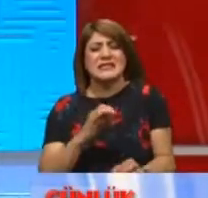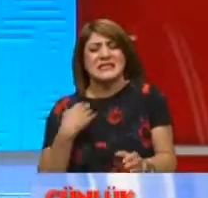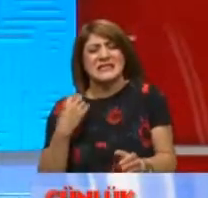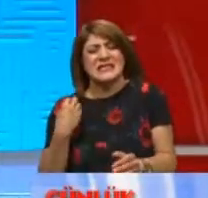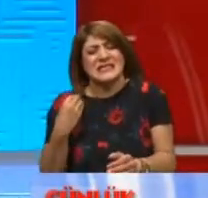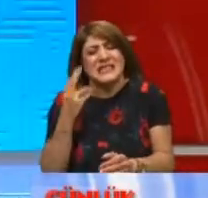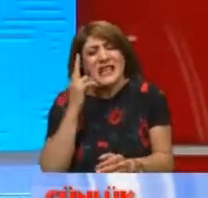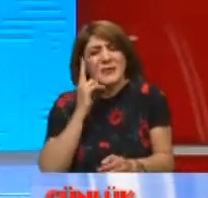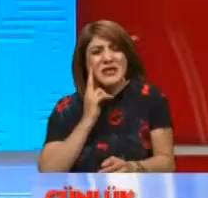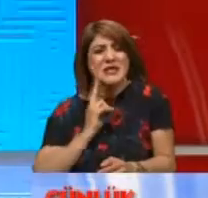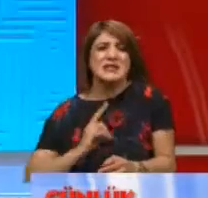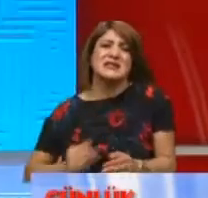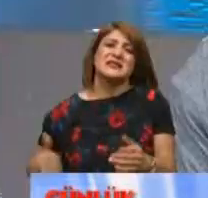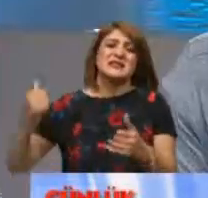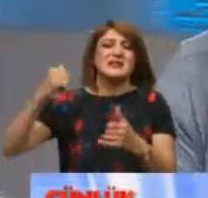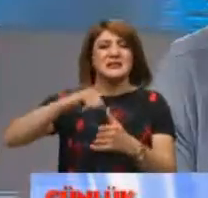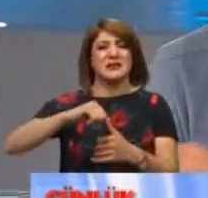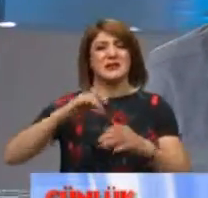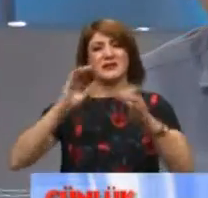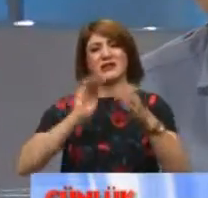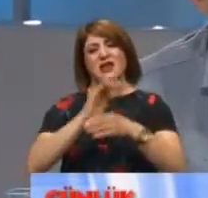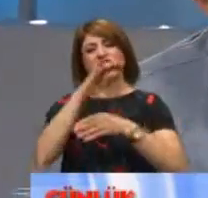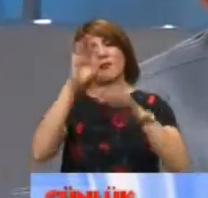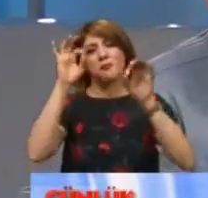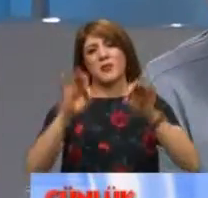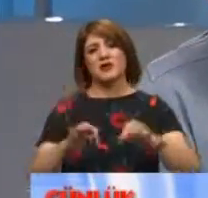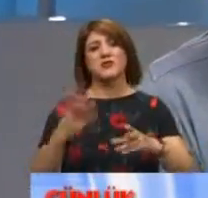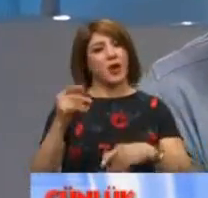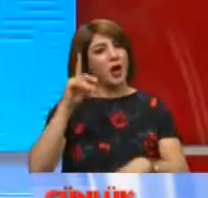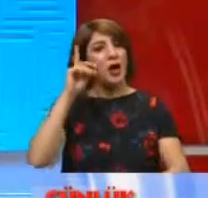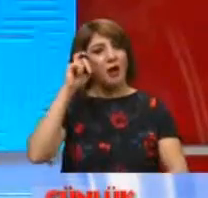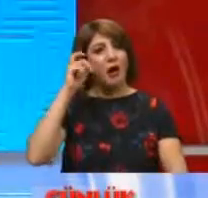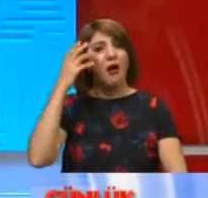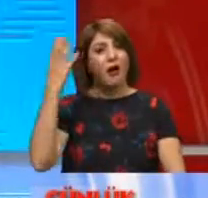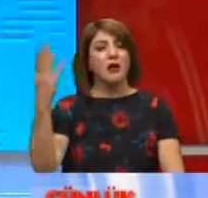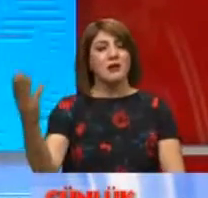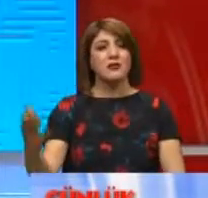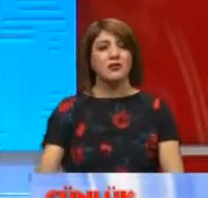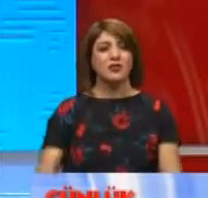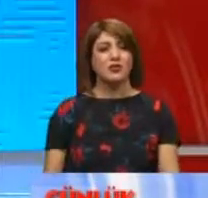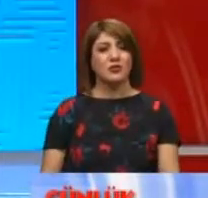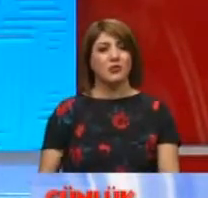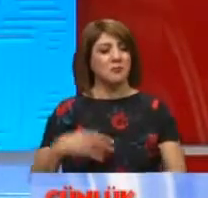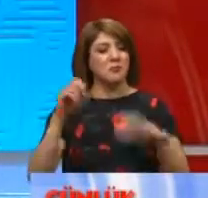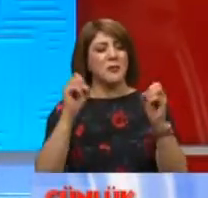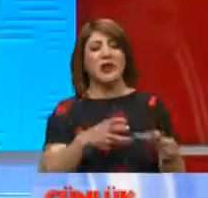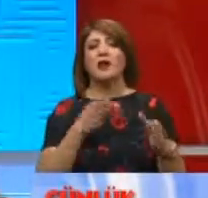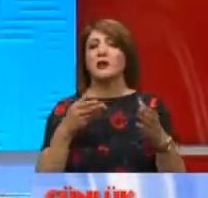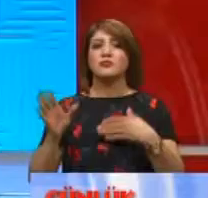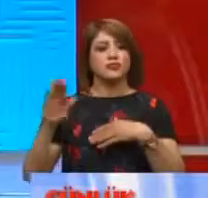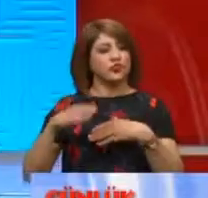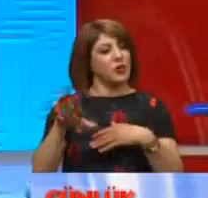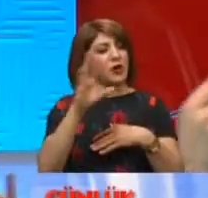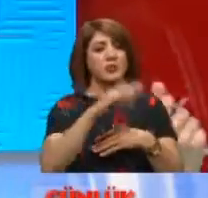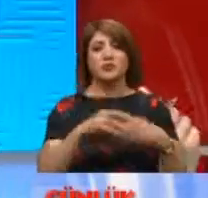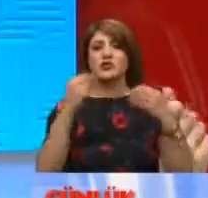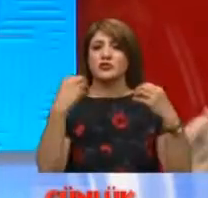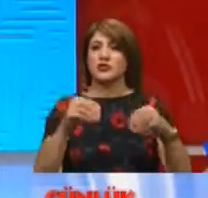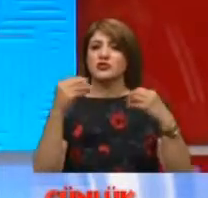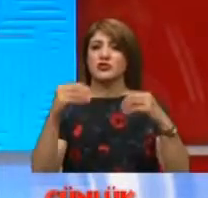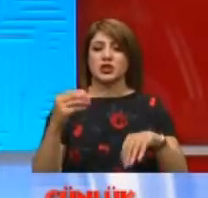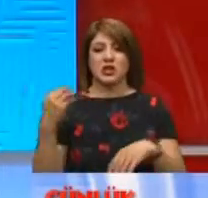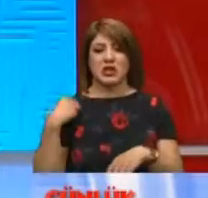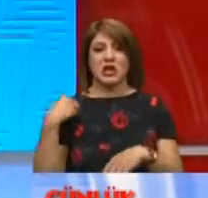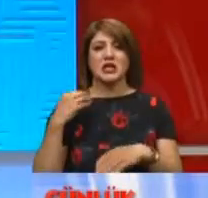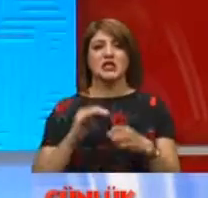baştan. Hani... Doğru. Evet. Doğru. Vallahi. Bir de akıllıca. Evet. Değil mi? Yani öyle bırakıp gitmiyor. Evet. Ondan kazandığını yeni